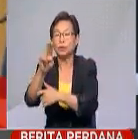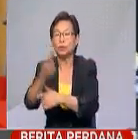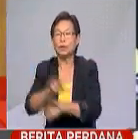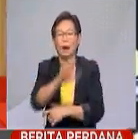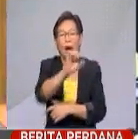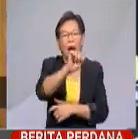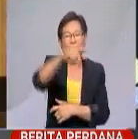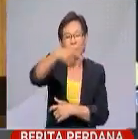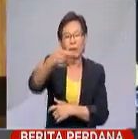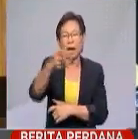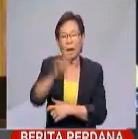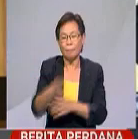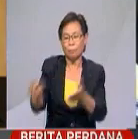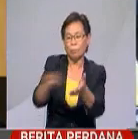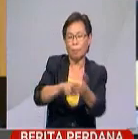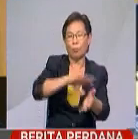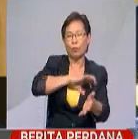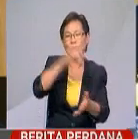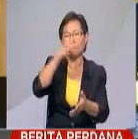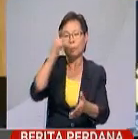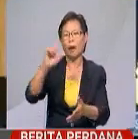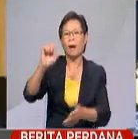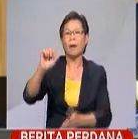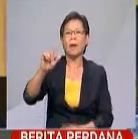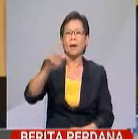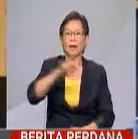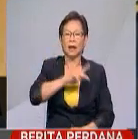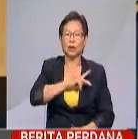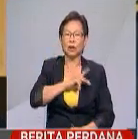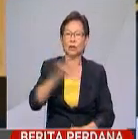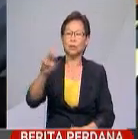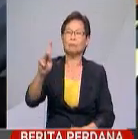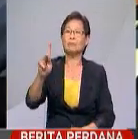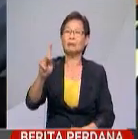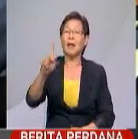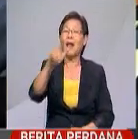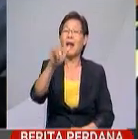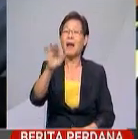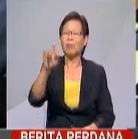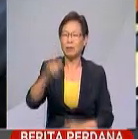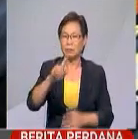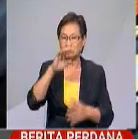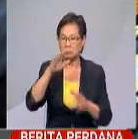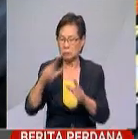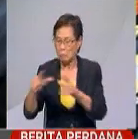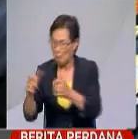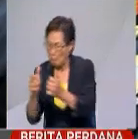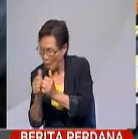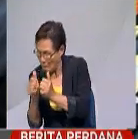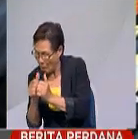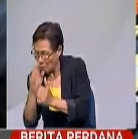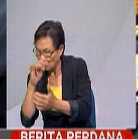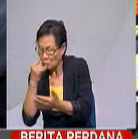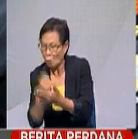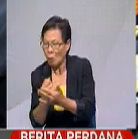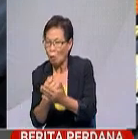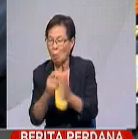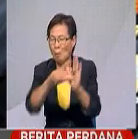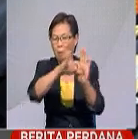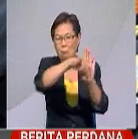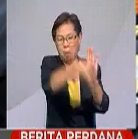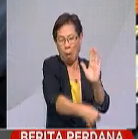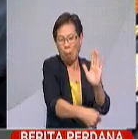SPRM membuat laporan polis selepas Ketua Pesuruh Jayanya Latifah Koya mendakwa wujud komplot jenayah untuk menjejaskan reputasi